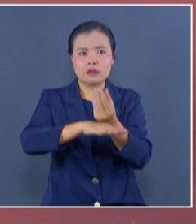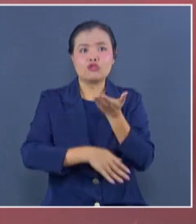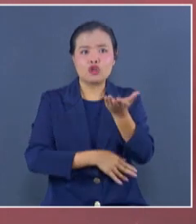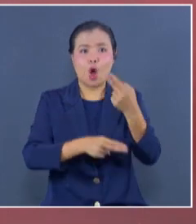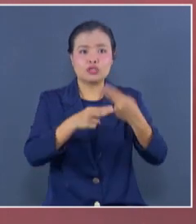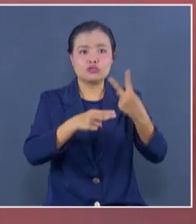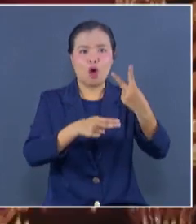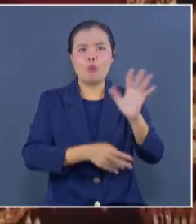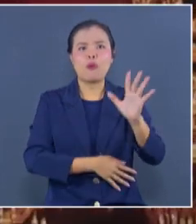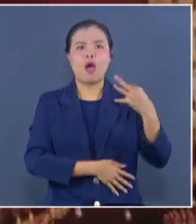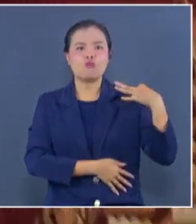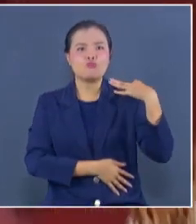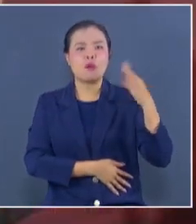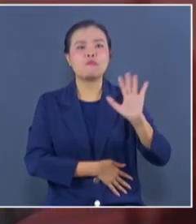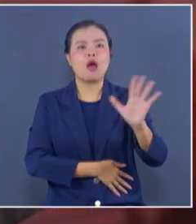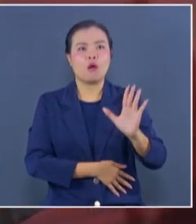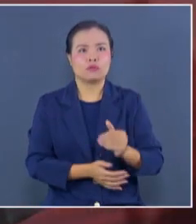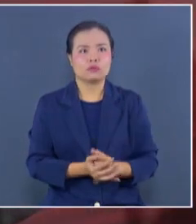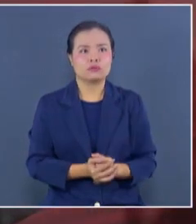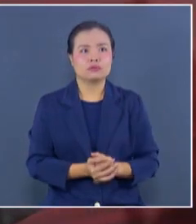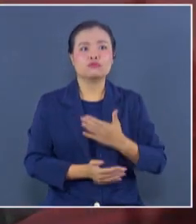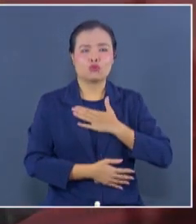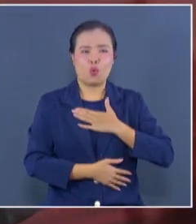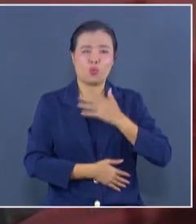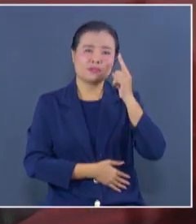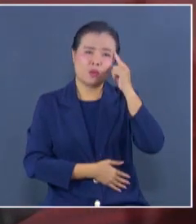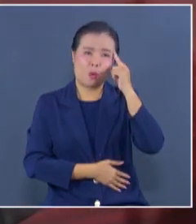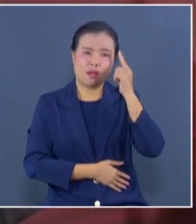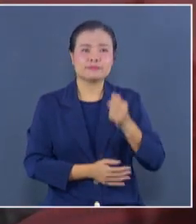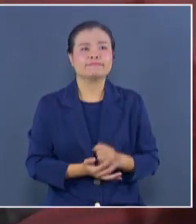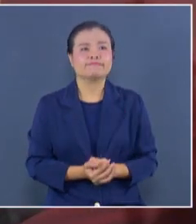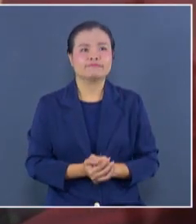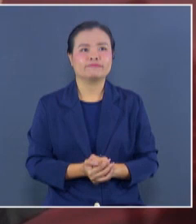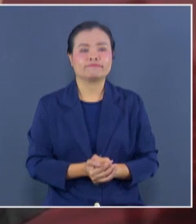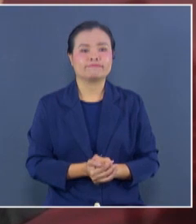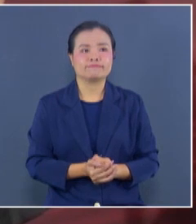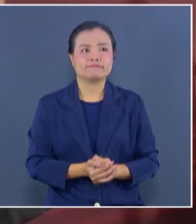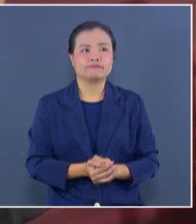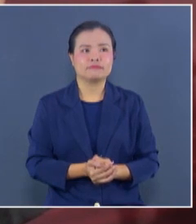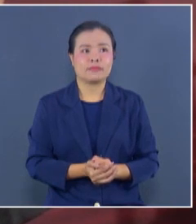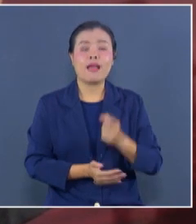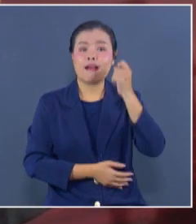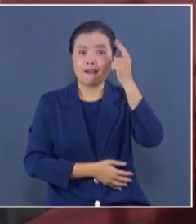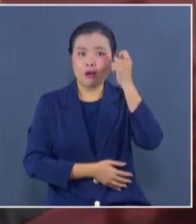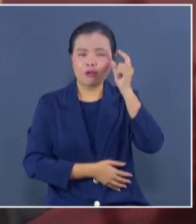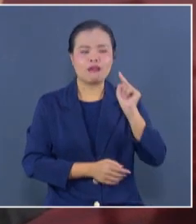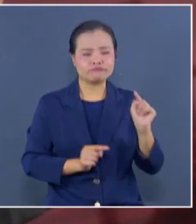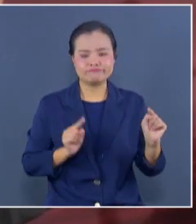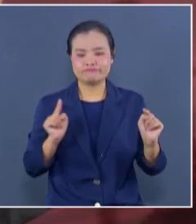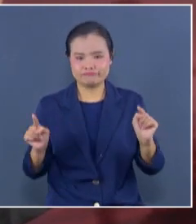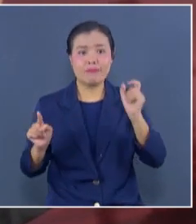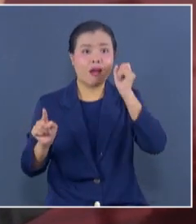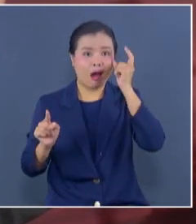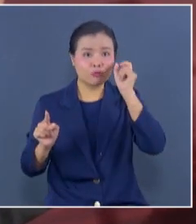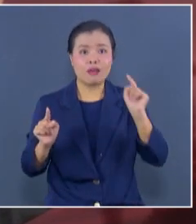ขอใช้นามสกุลมิสแกรนค่ะ สำหรับหนูมองว่าคือเราเข้าใจทั้งสองคนแหละเราเข้า